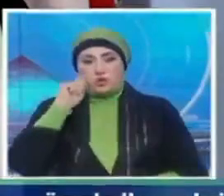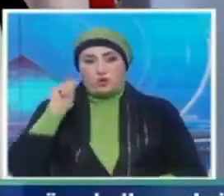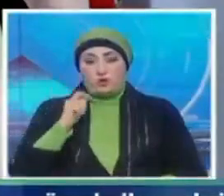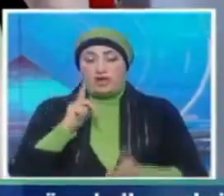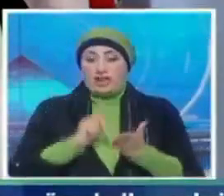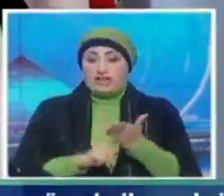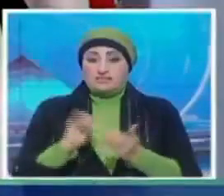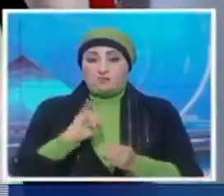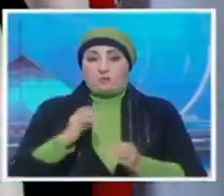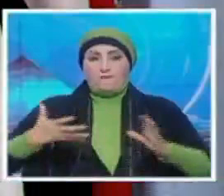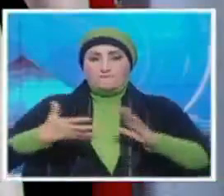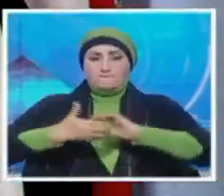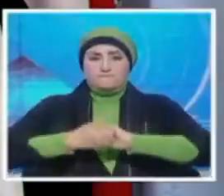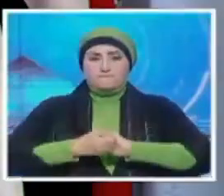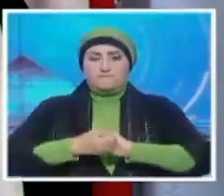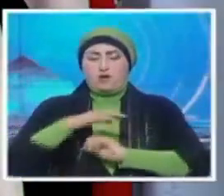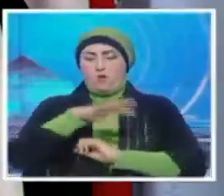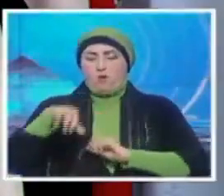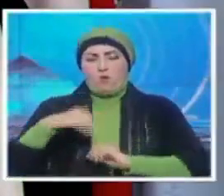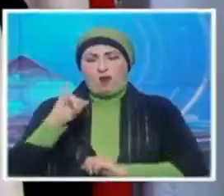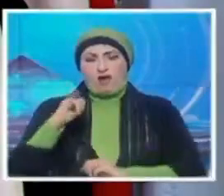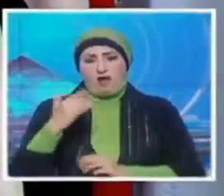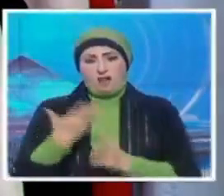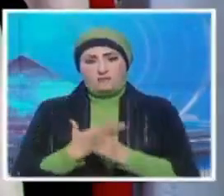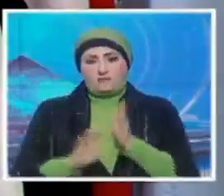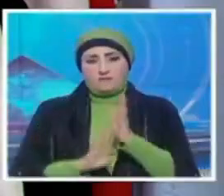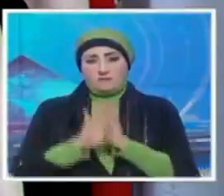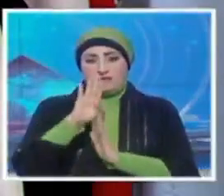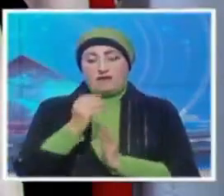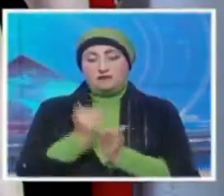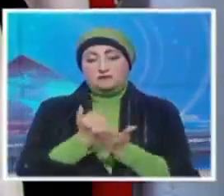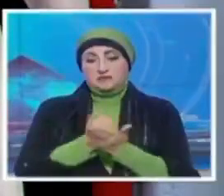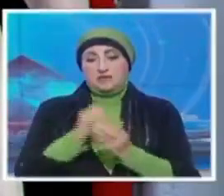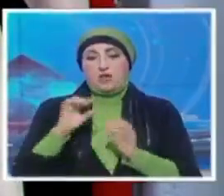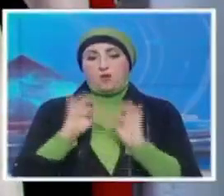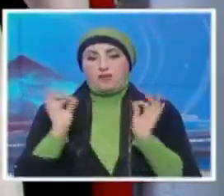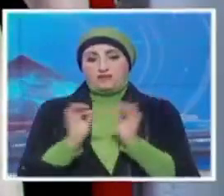يجب تكاتف كافة الجهود بين الدول العربية لتحقيق التنمية الاقتصادية والاجتماعية